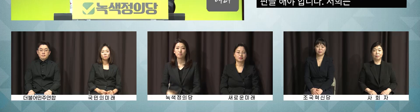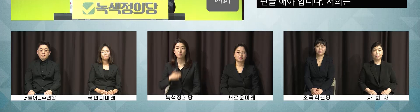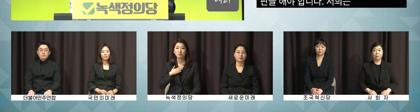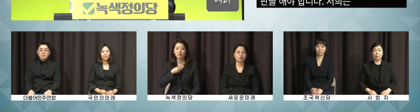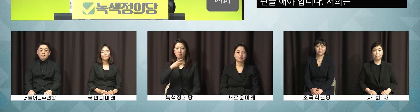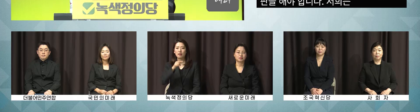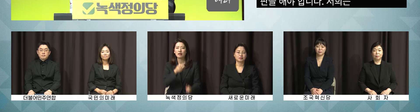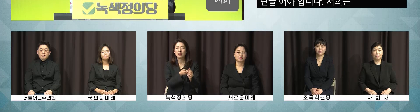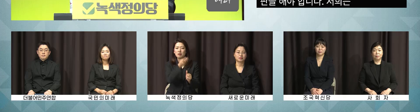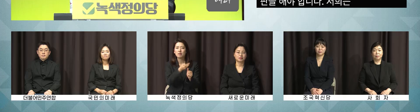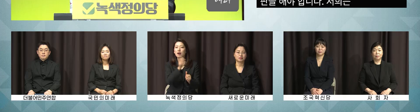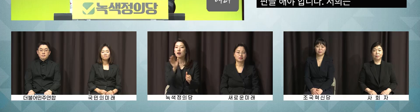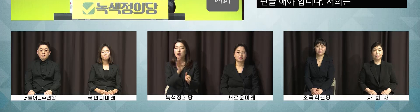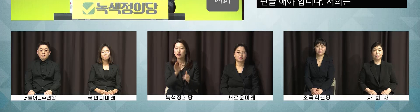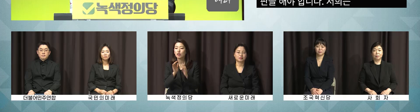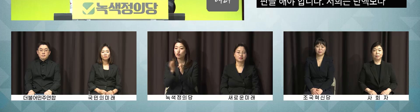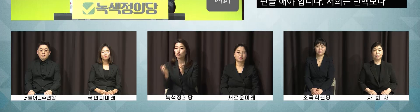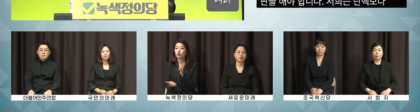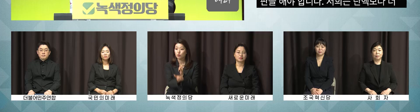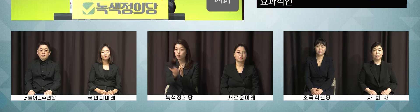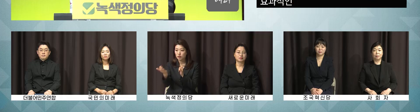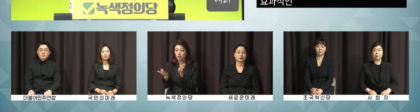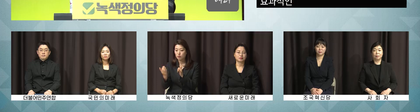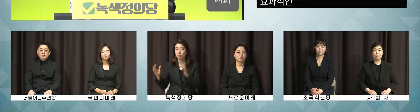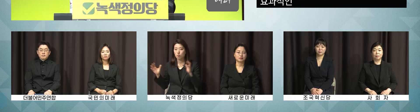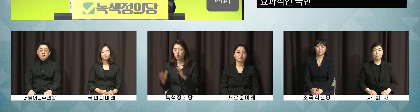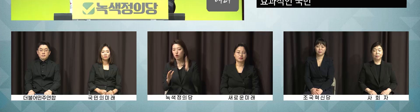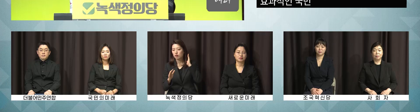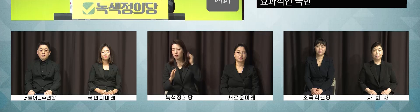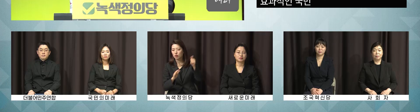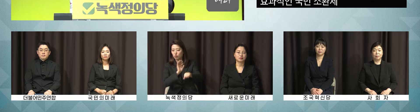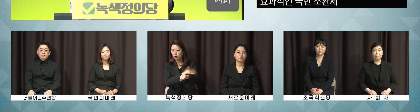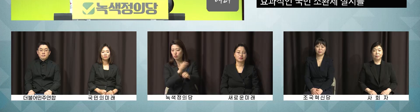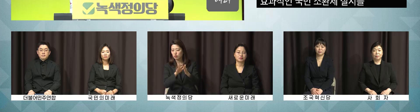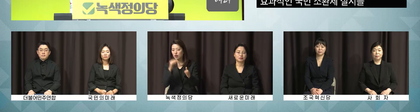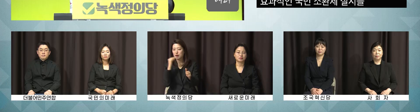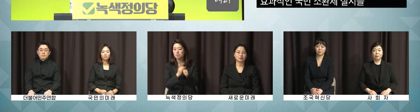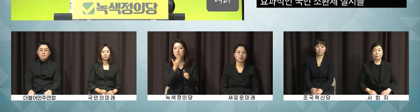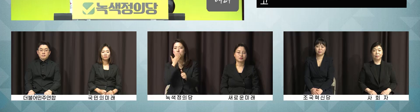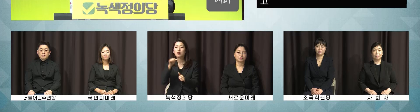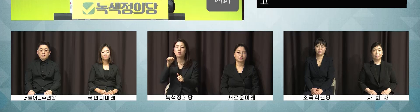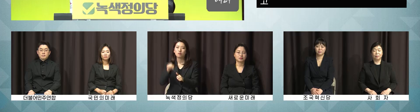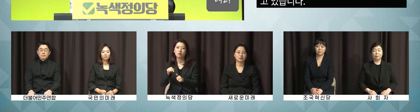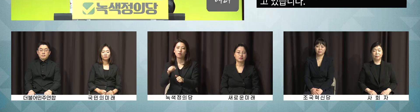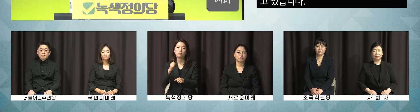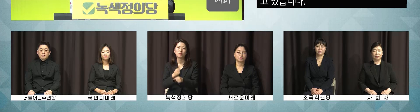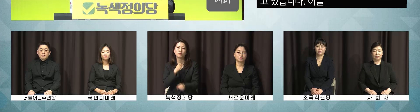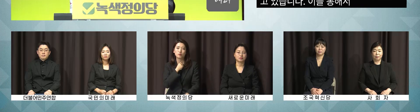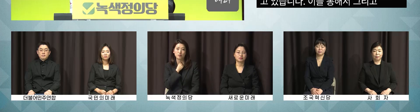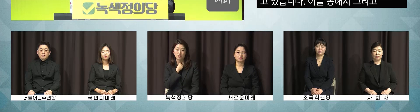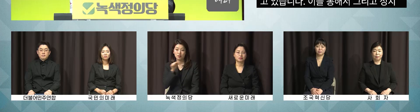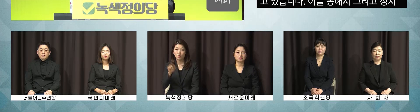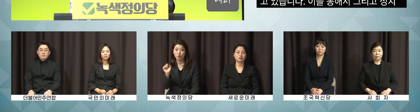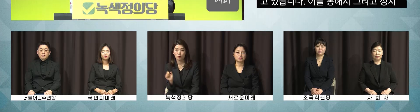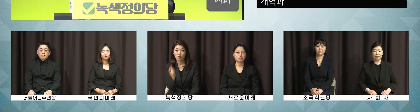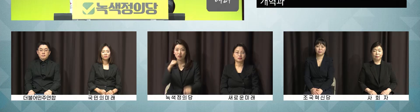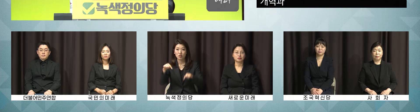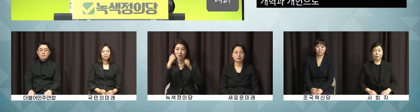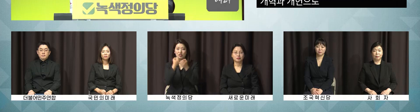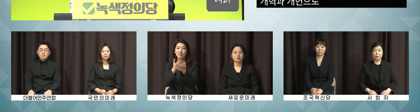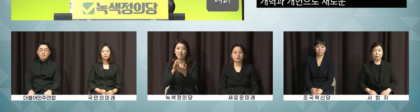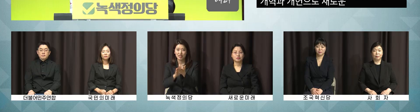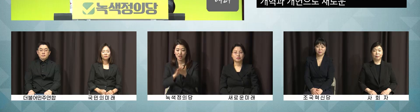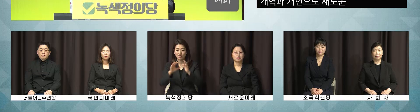탄핵보다 더 효과적인 국민 소환제 실시를 약속드리고 있습니다. 이를 통해서 그리고 정치개혁과 개헌으로 새로운